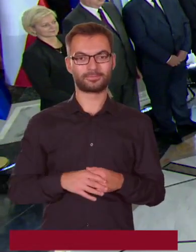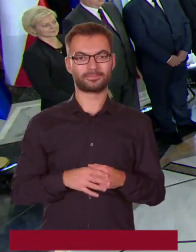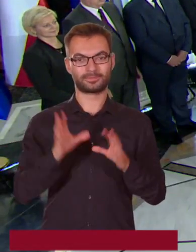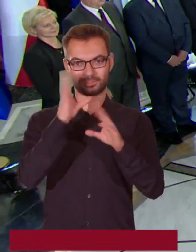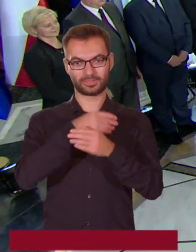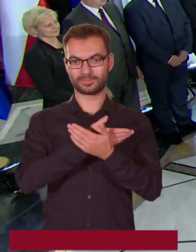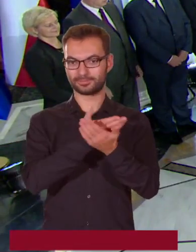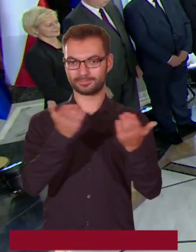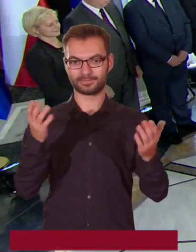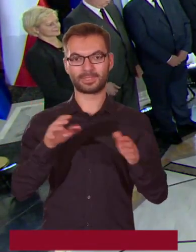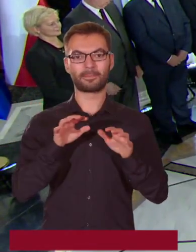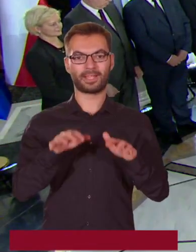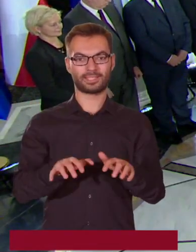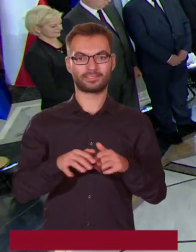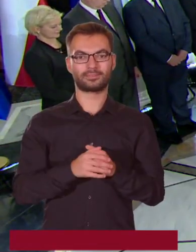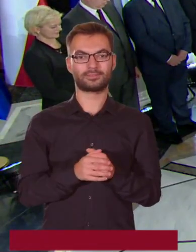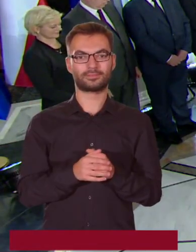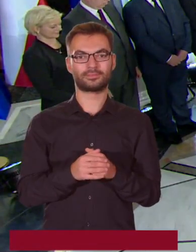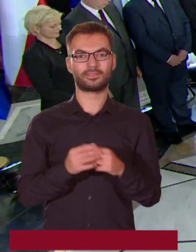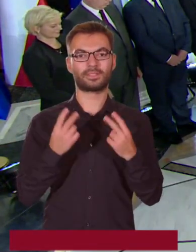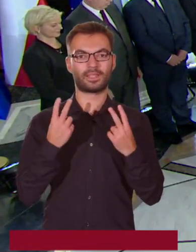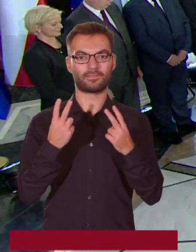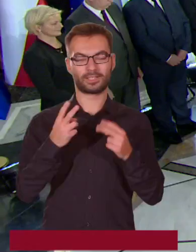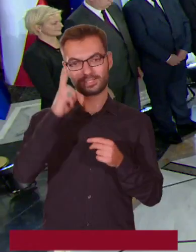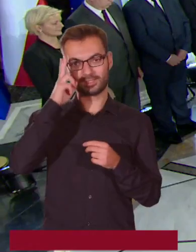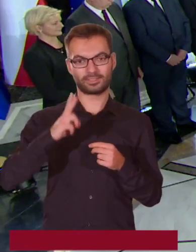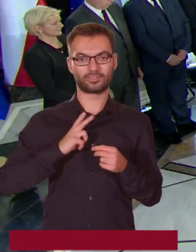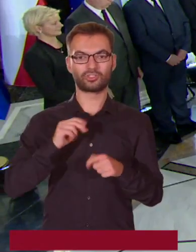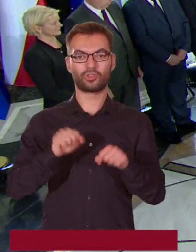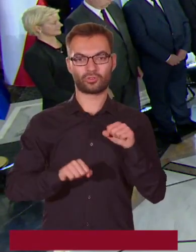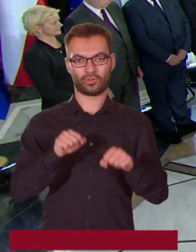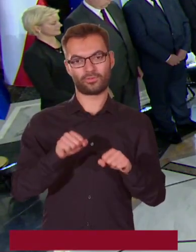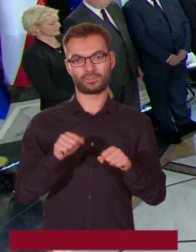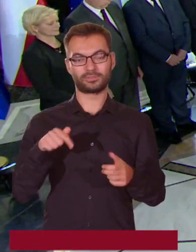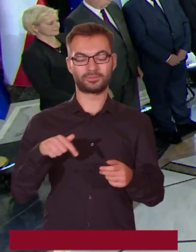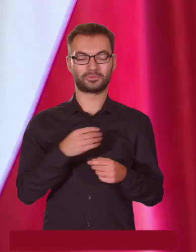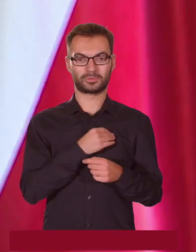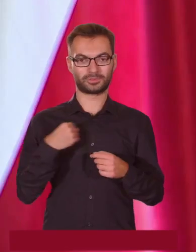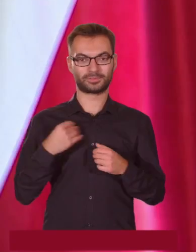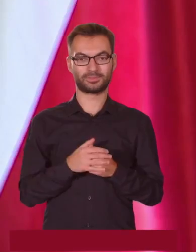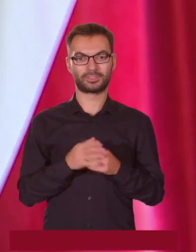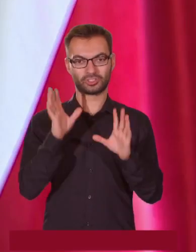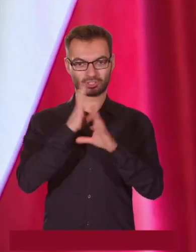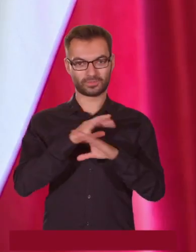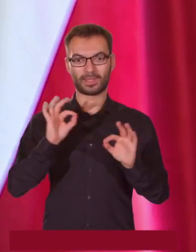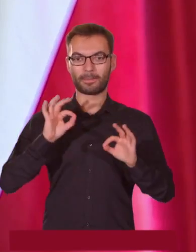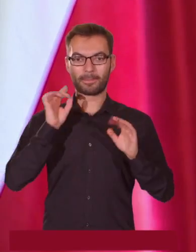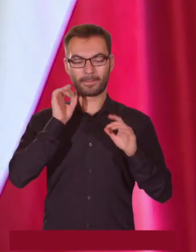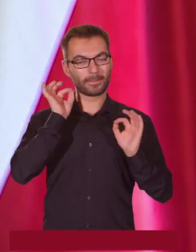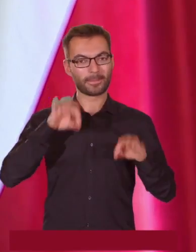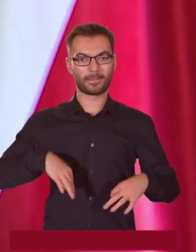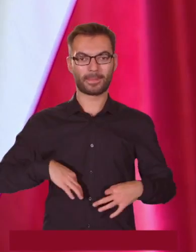Szanowni Państwo Prezesi najważniejszych instytucji sądowych, Szanowna Pani Minister,